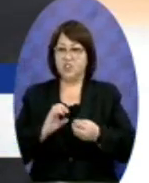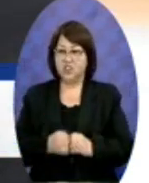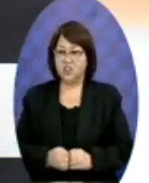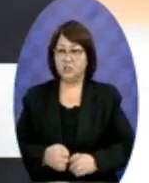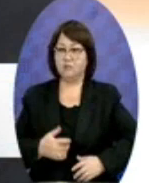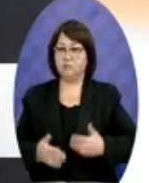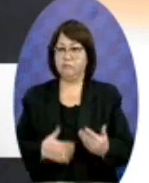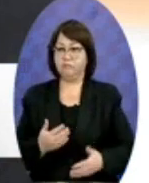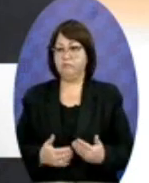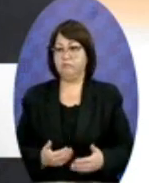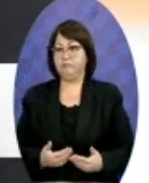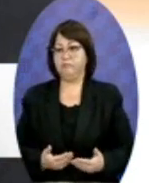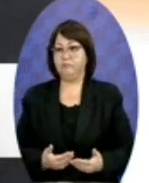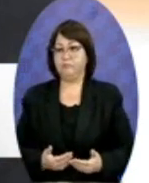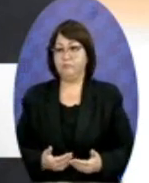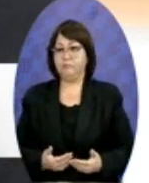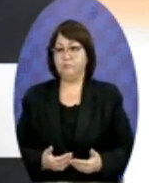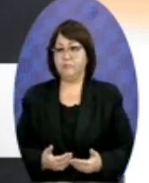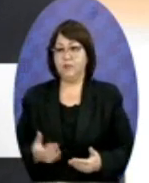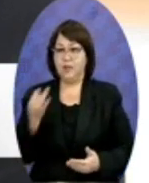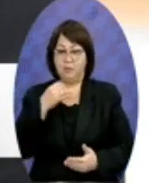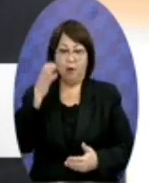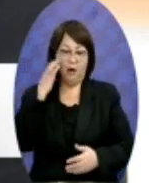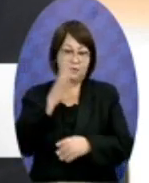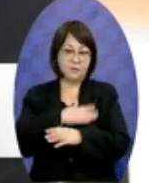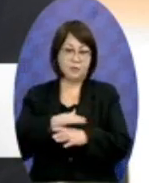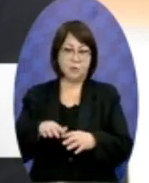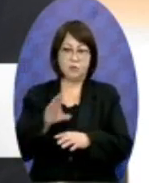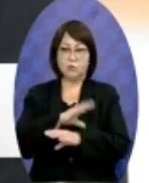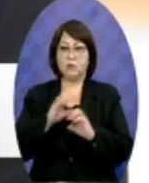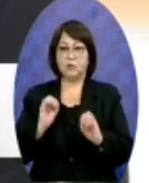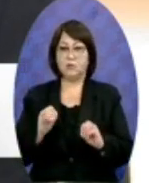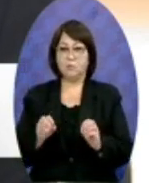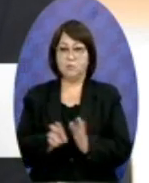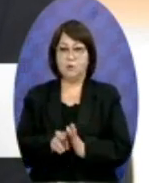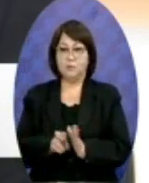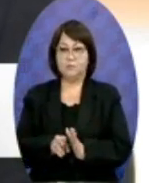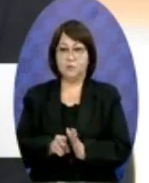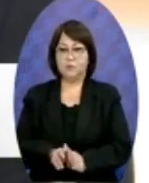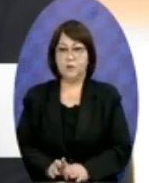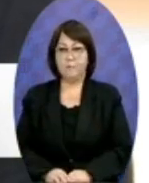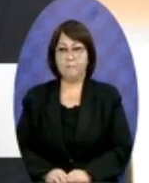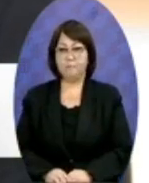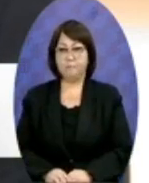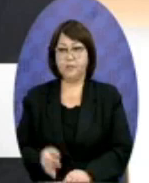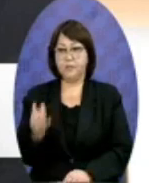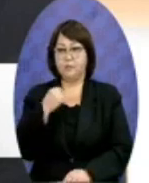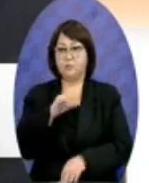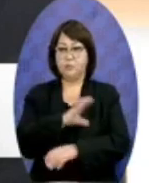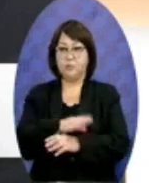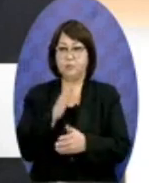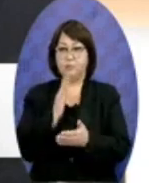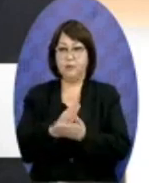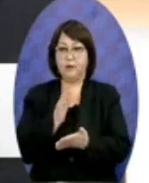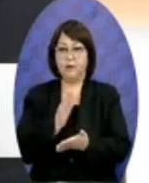одоо ийм арга технологиор суралцаж болох тийм сургууль байхыг